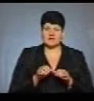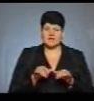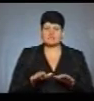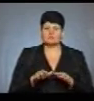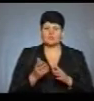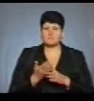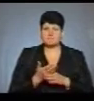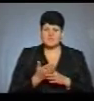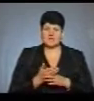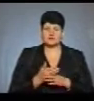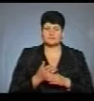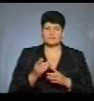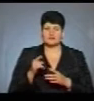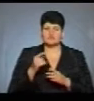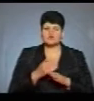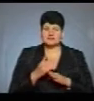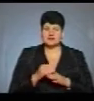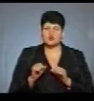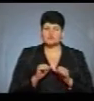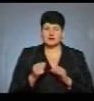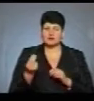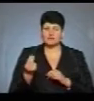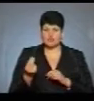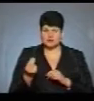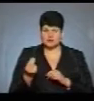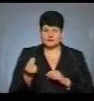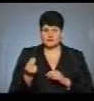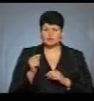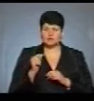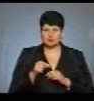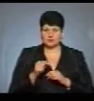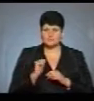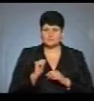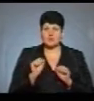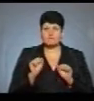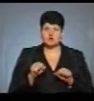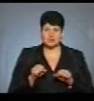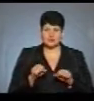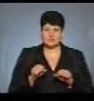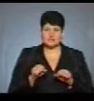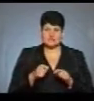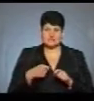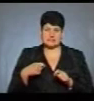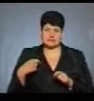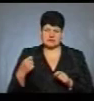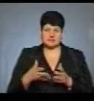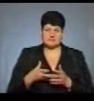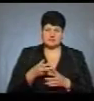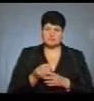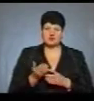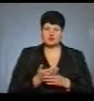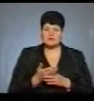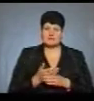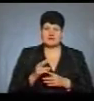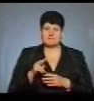в тому числі і субсидій в частині розпорядників коштів. Тому, можливо, затримка з виплатою субсидій і